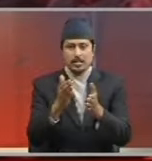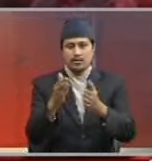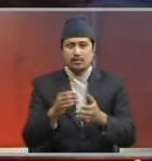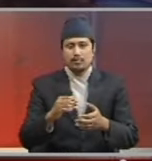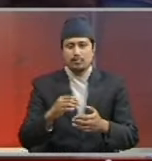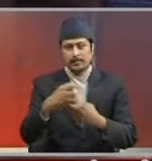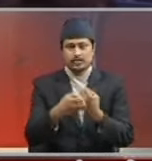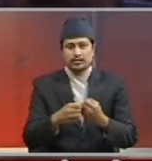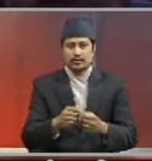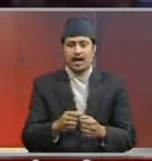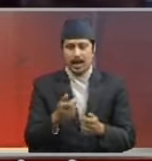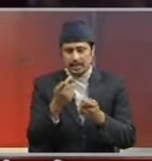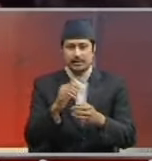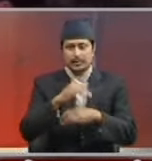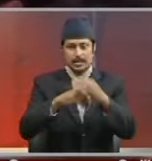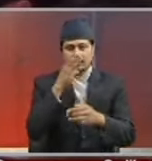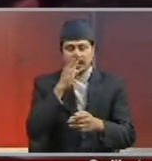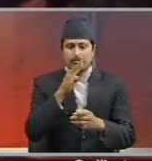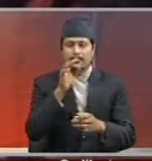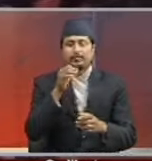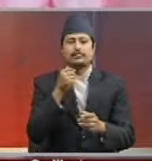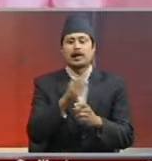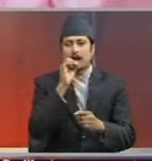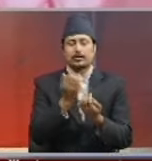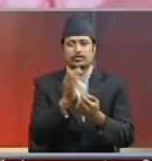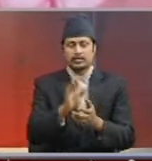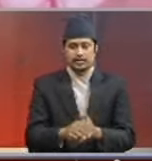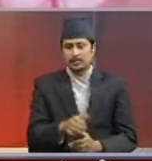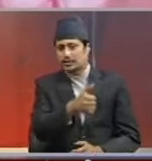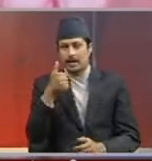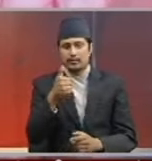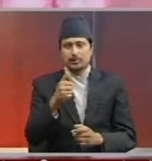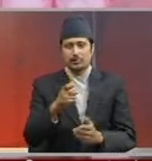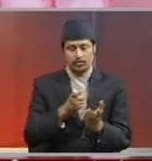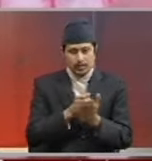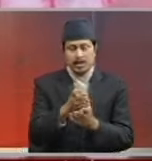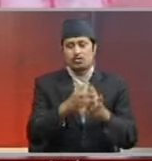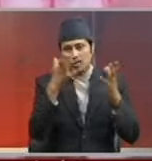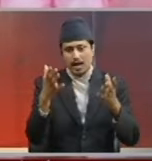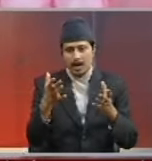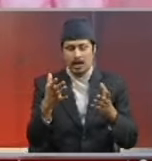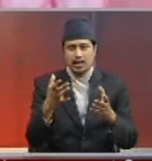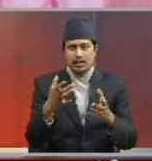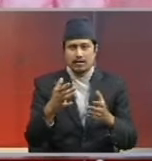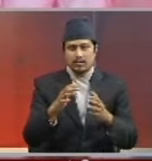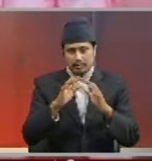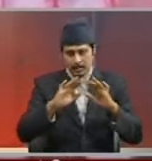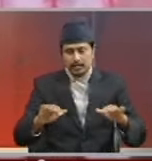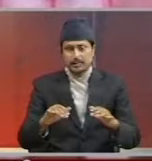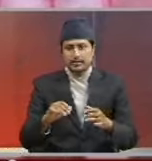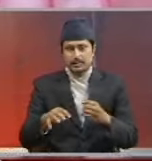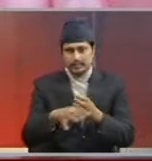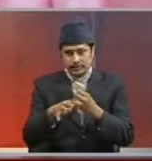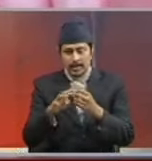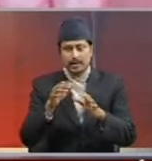आर्थिक विकासमा टेवा पुर्याउने विश्वास व्यक्त गरे। राम्रा गुणस्तरीय ठुला सडक सञ्जालले यदि